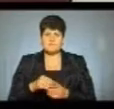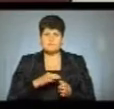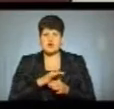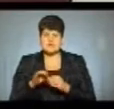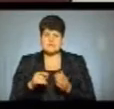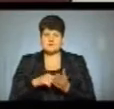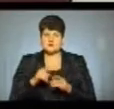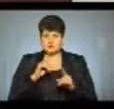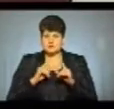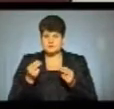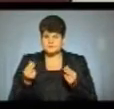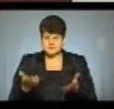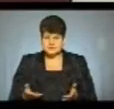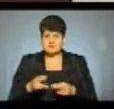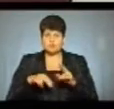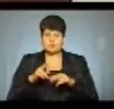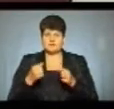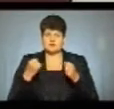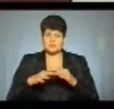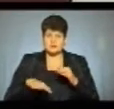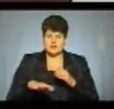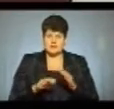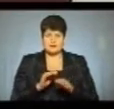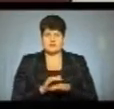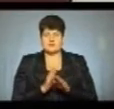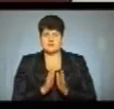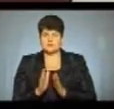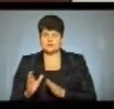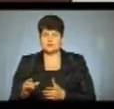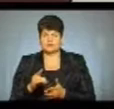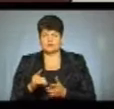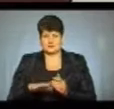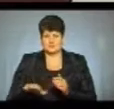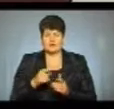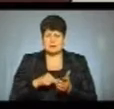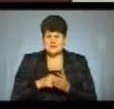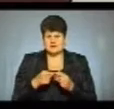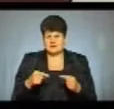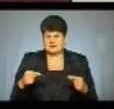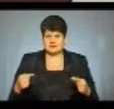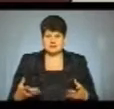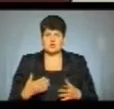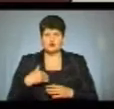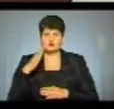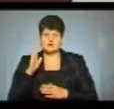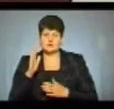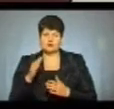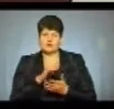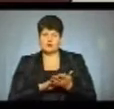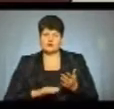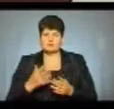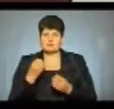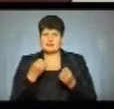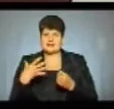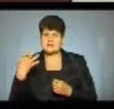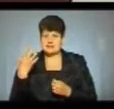кошти міськради, це побудова спортивних майданчиків, благоустрою території міста та інше. За словами Мар'яни Зварич, голосування триватиме впродовж 15